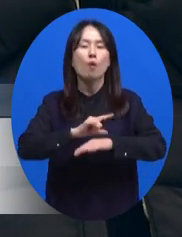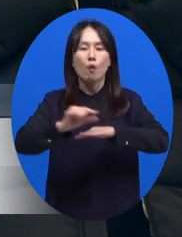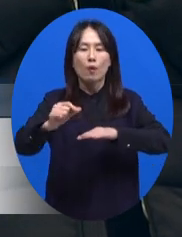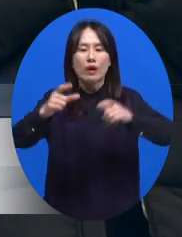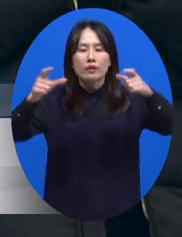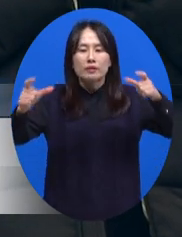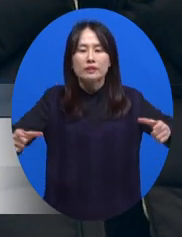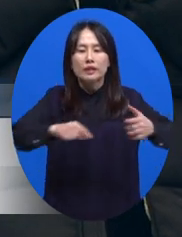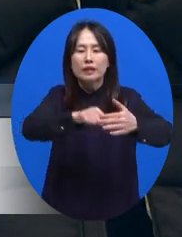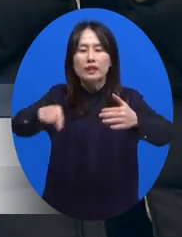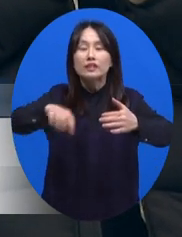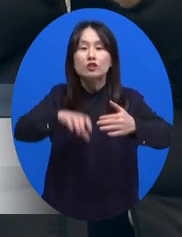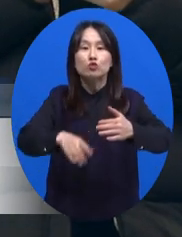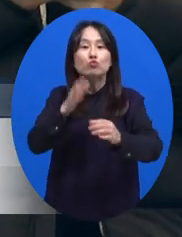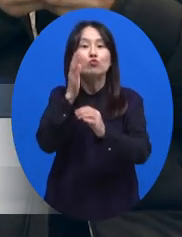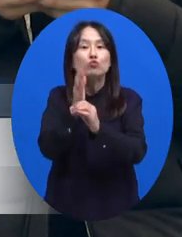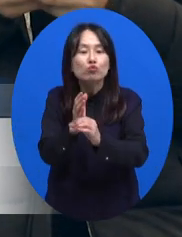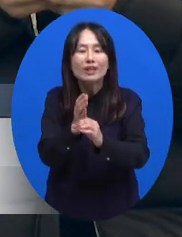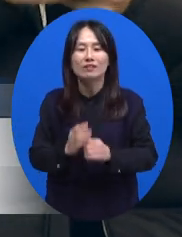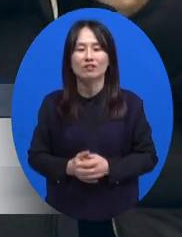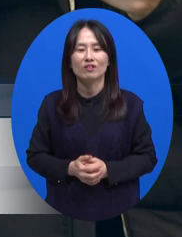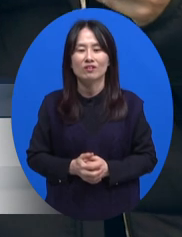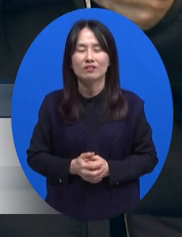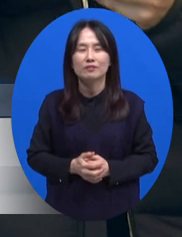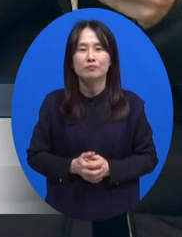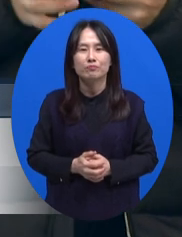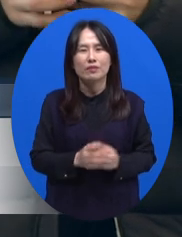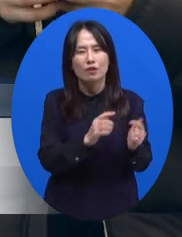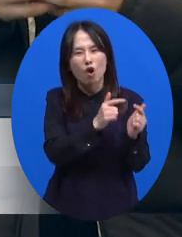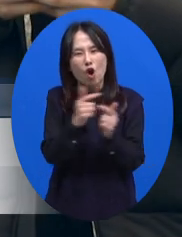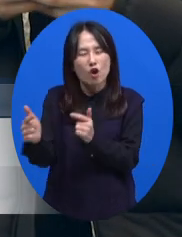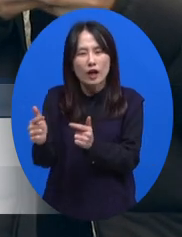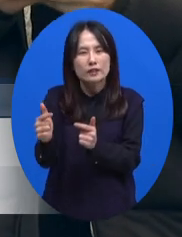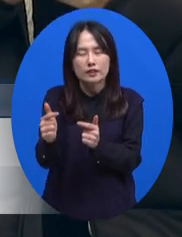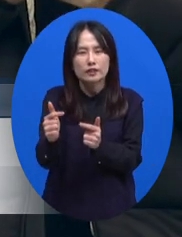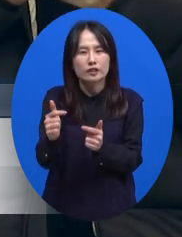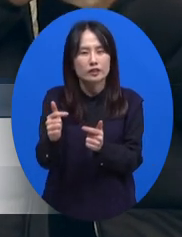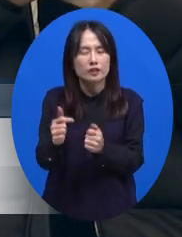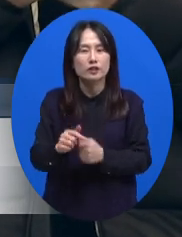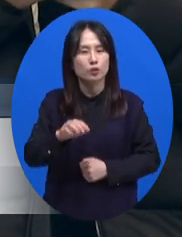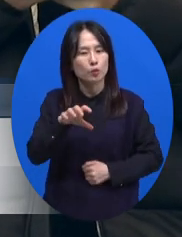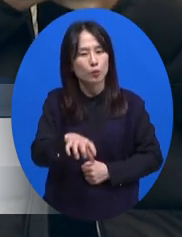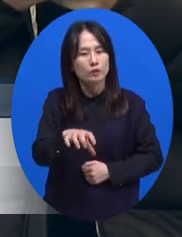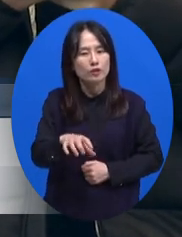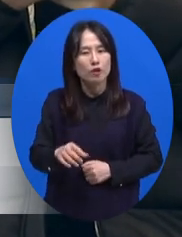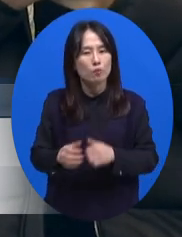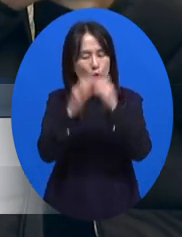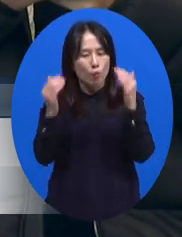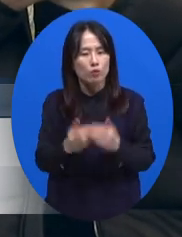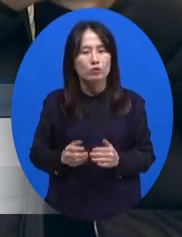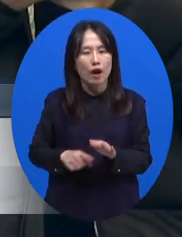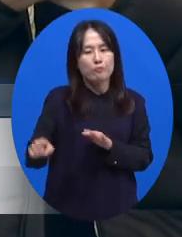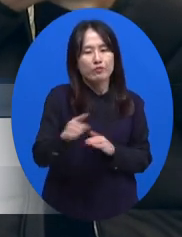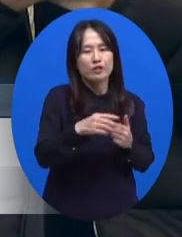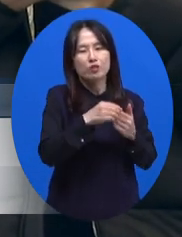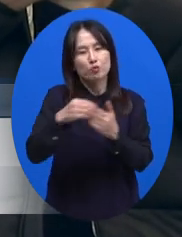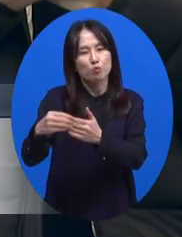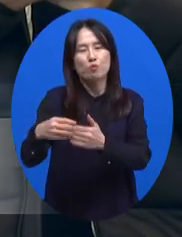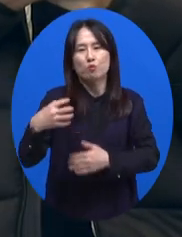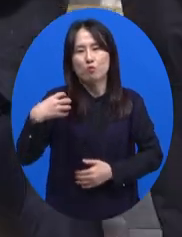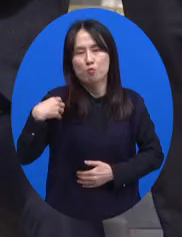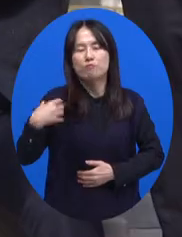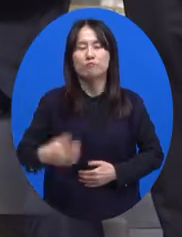저는 우리 광역자치단체 중에서 여러 가지 면에서 모든 것을 이렇게 선도할 수 있다고